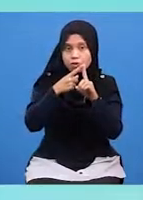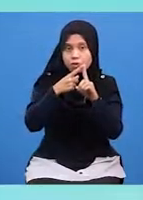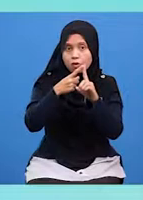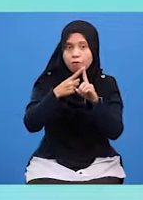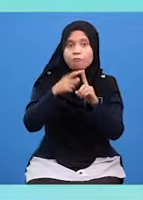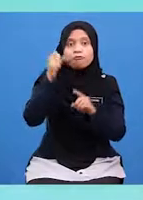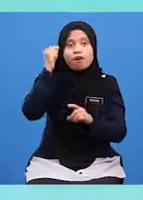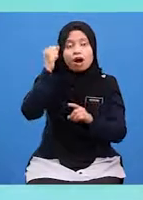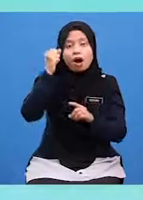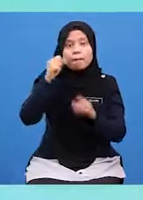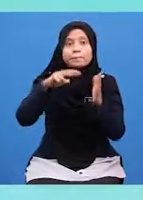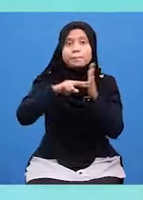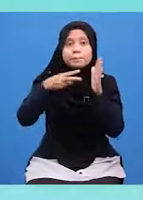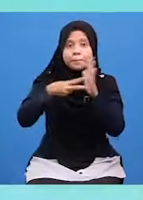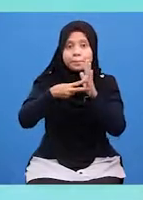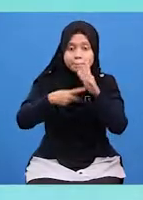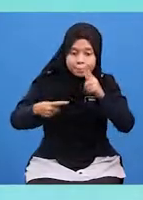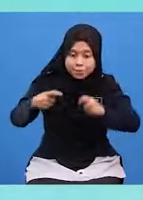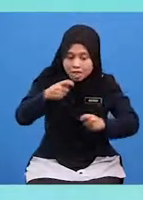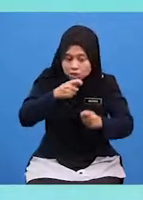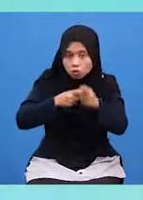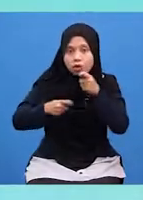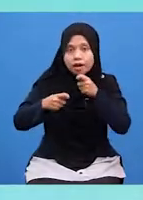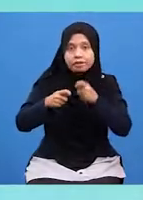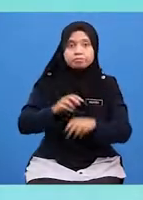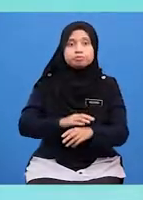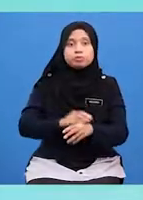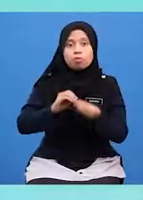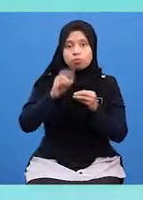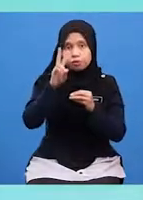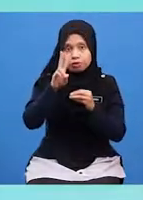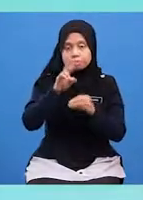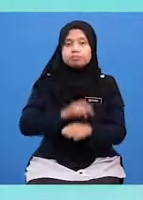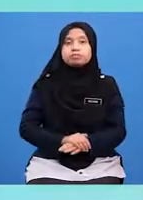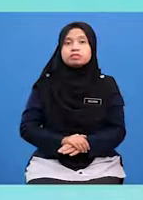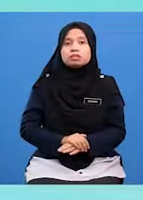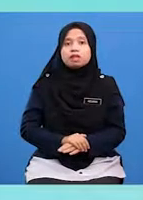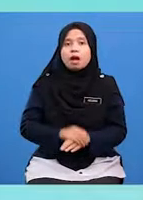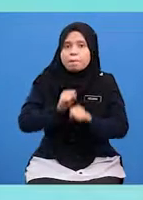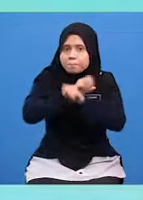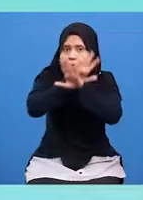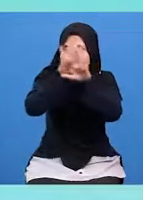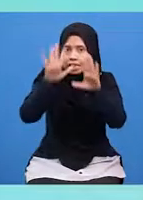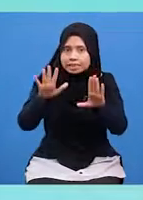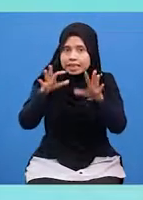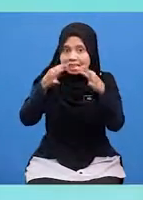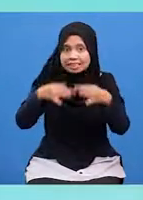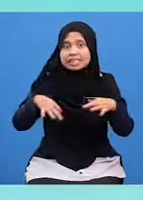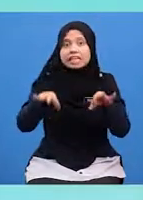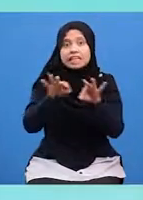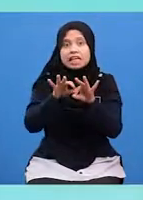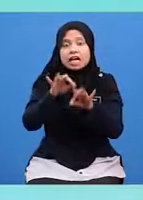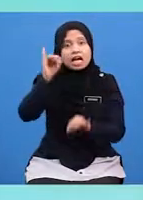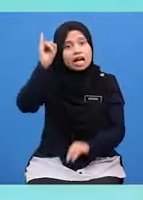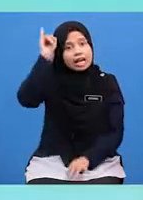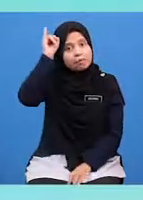memahami konsep penerokaan. Objektif kedua, kita menjelaskan tentang latar